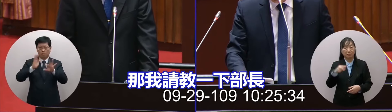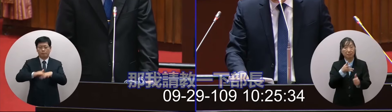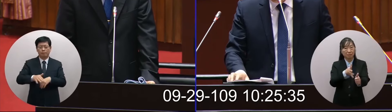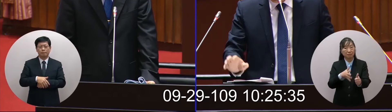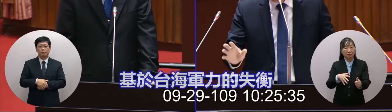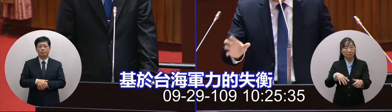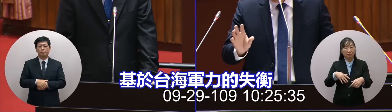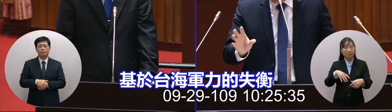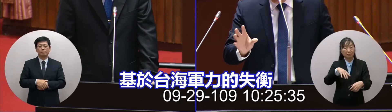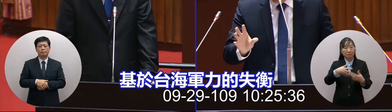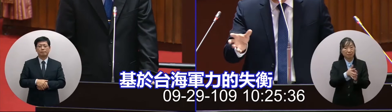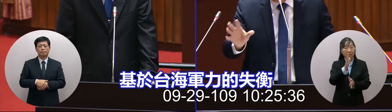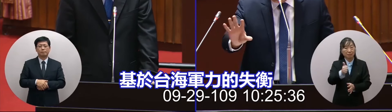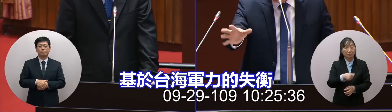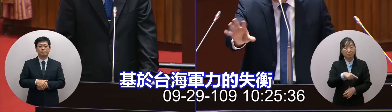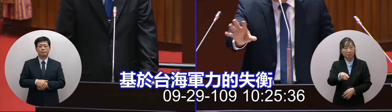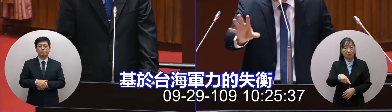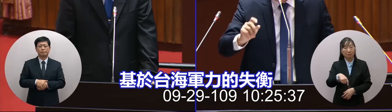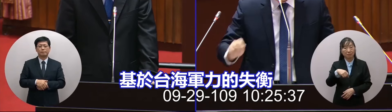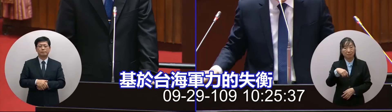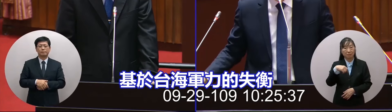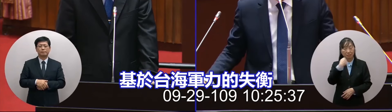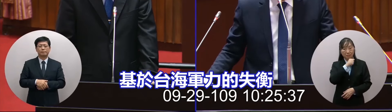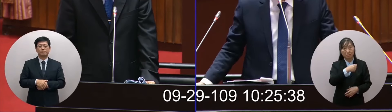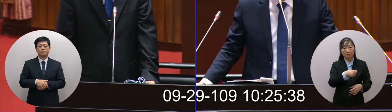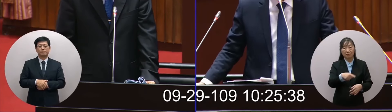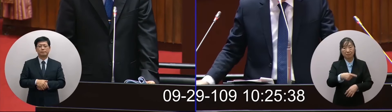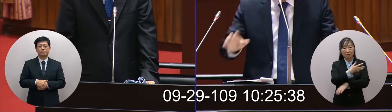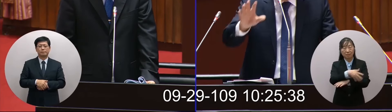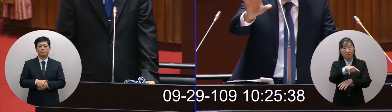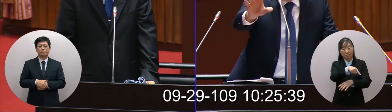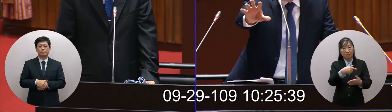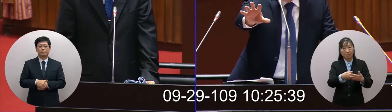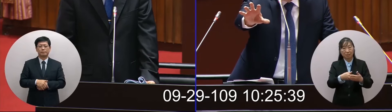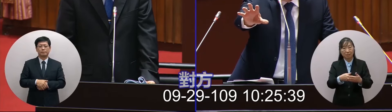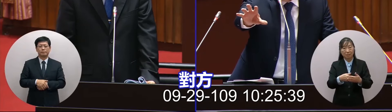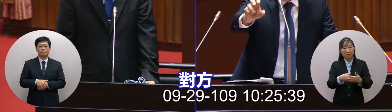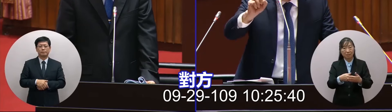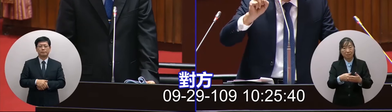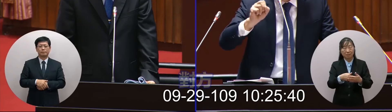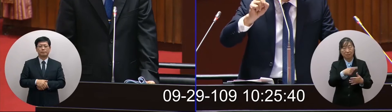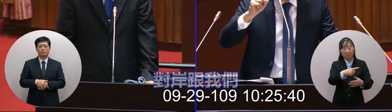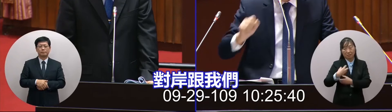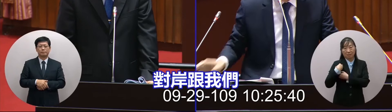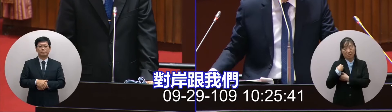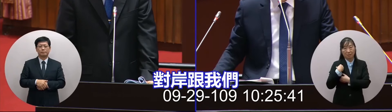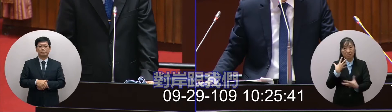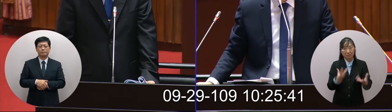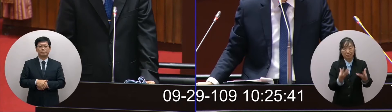部长，基于台海军力的失衡，对方